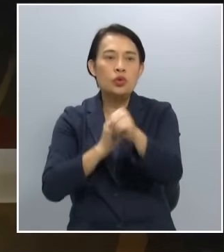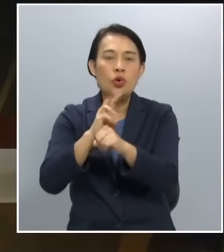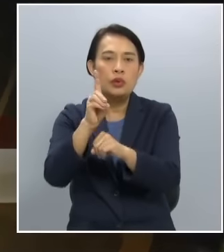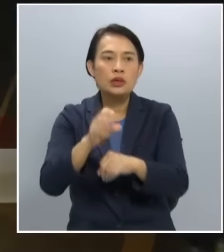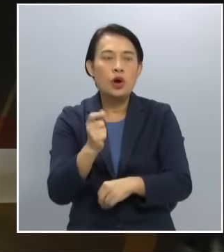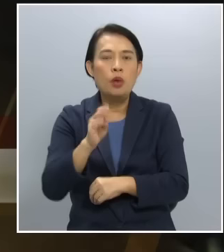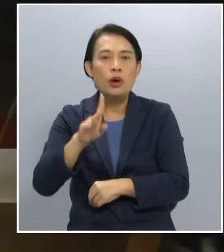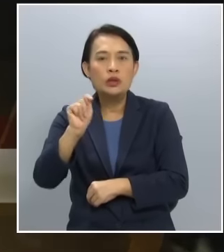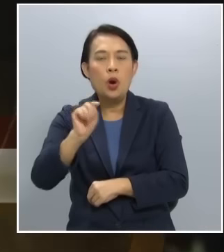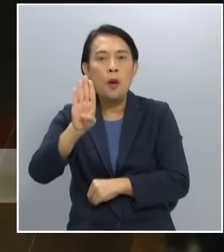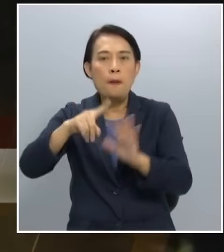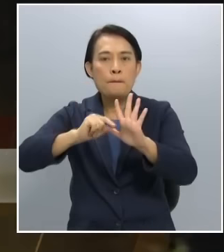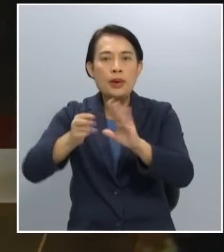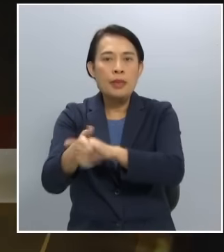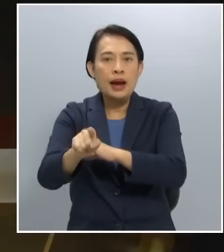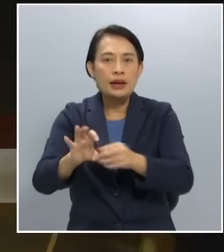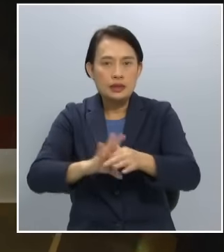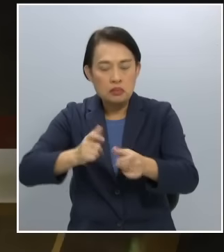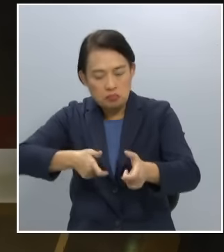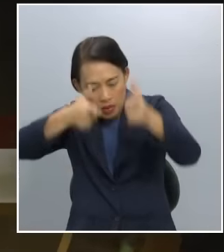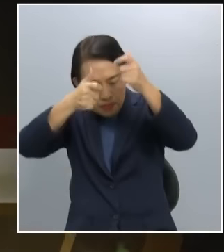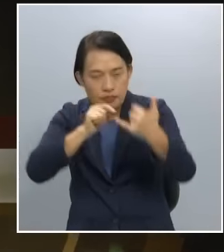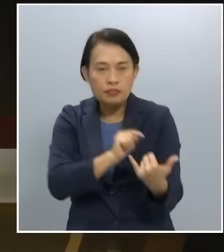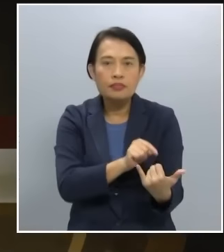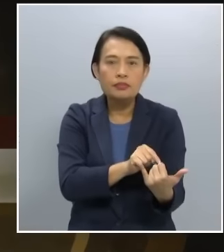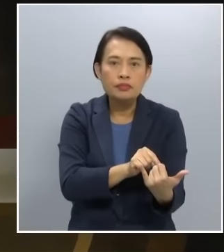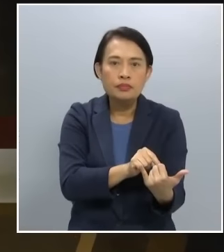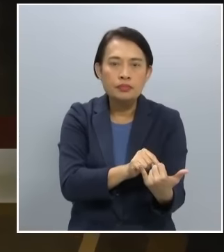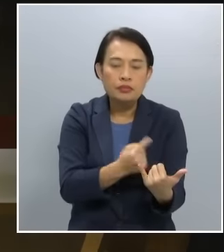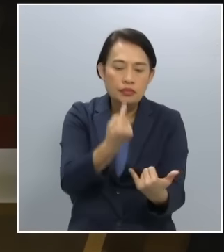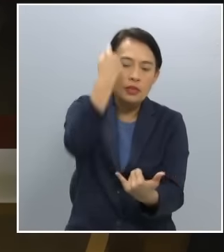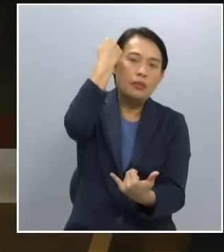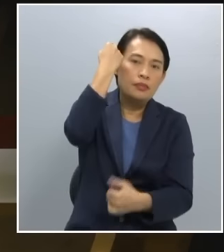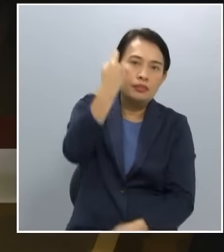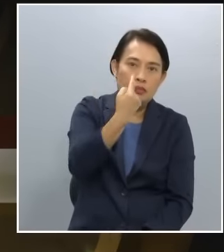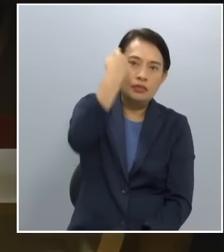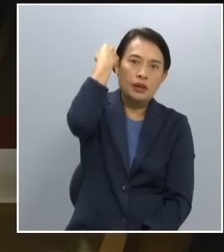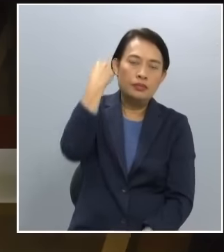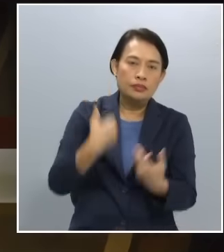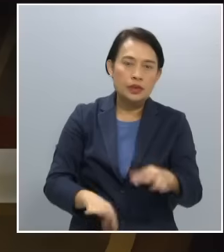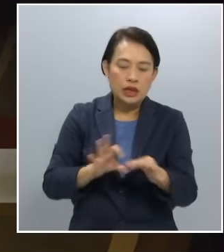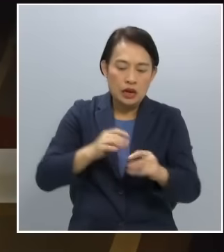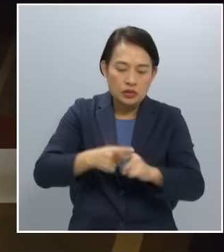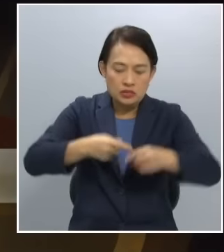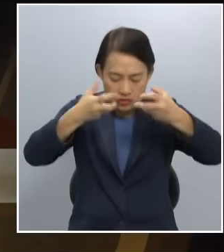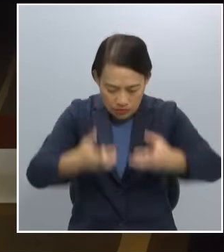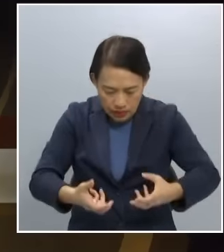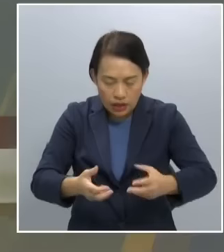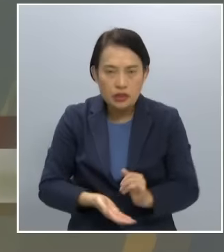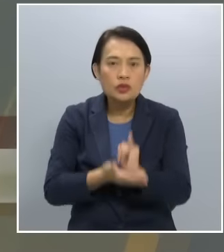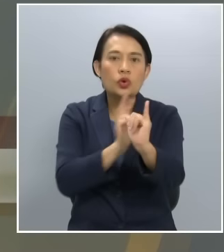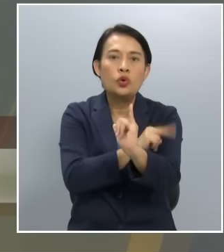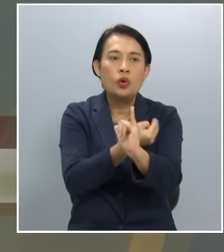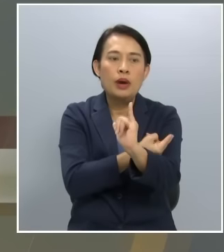บางปลาถูกยิงด้วยปืนยาวกระถุนอกระสุนถากศีรษะและำตัวด้านซ้ายอาการสาหัสญาติส่งโรงพยาบาล